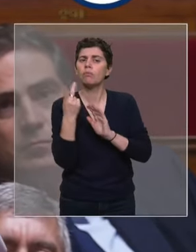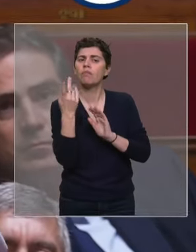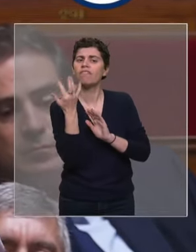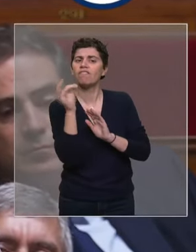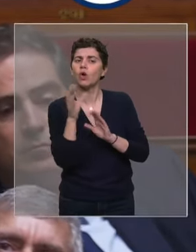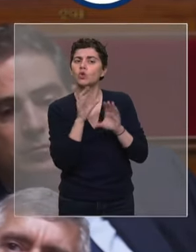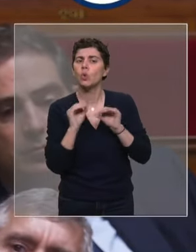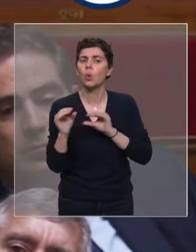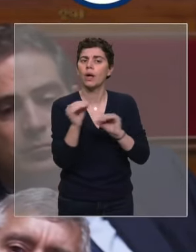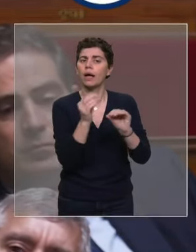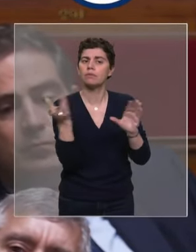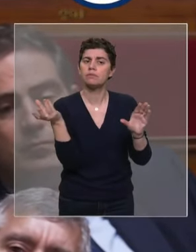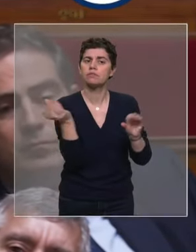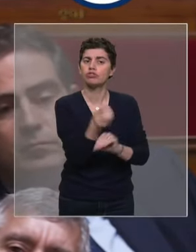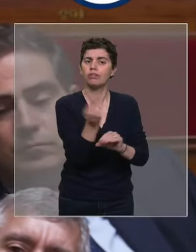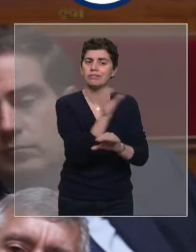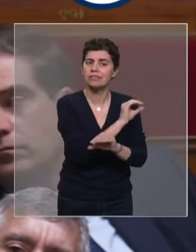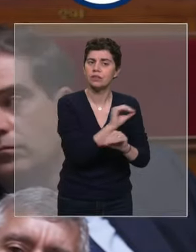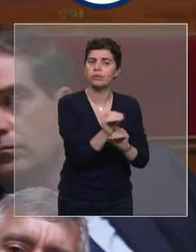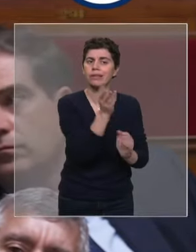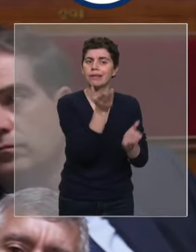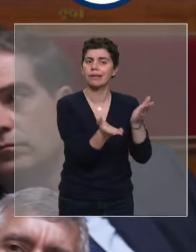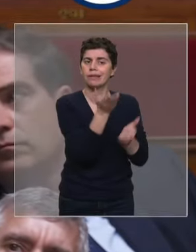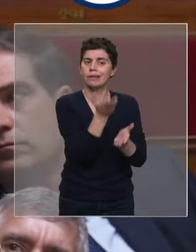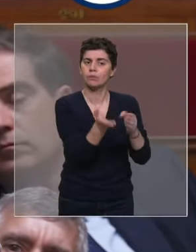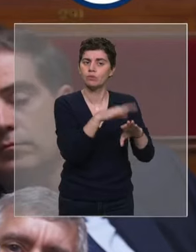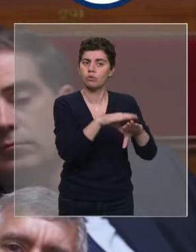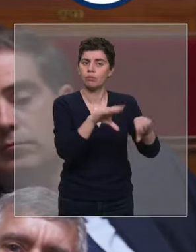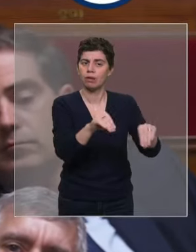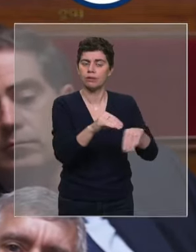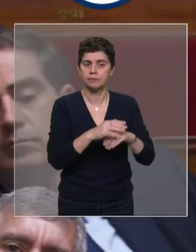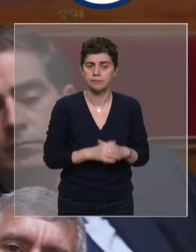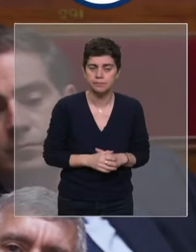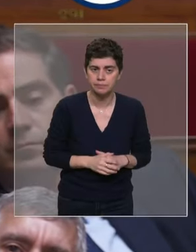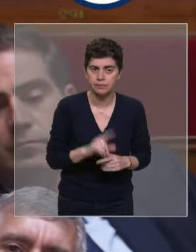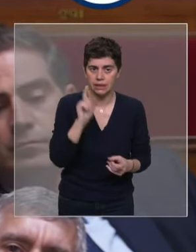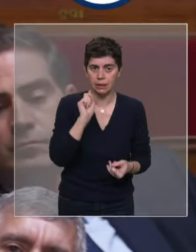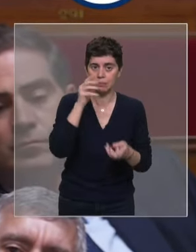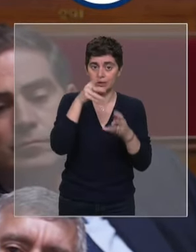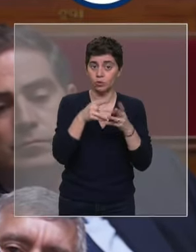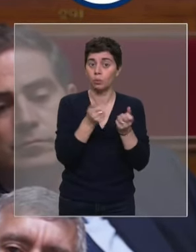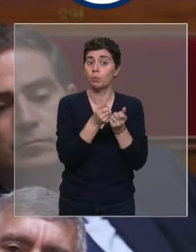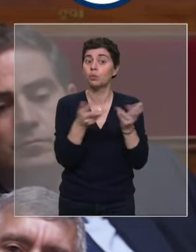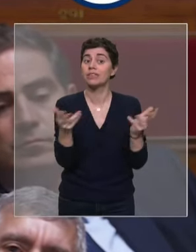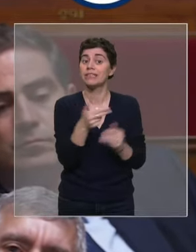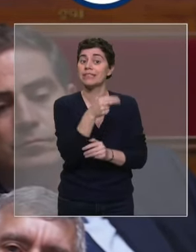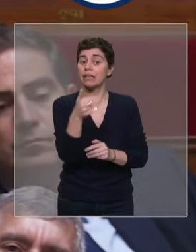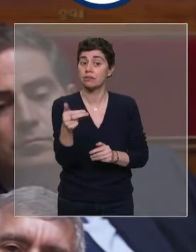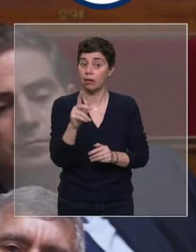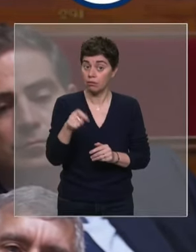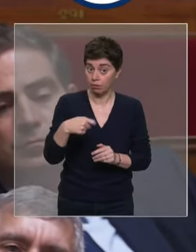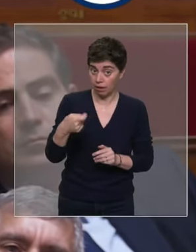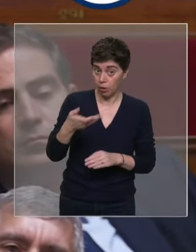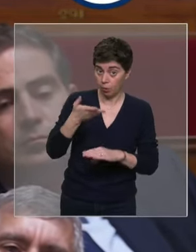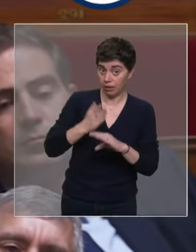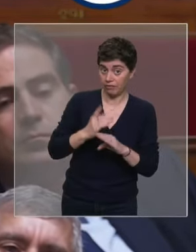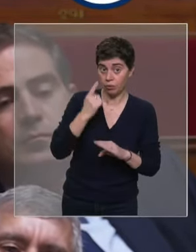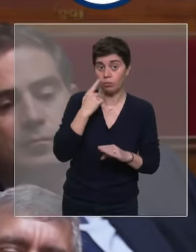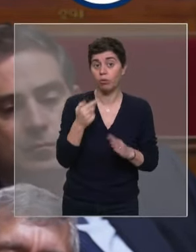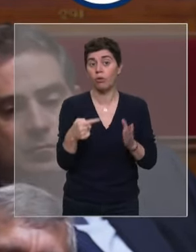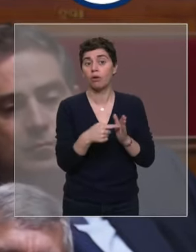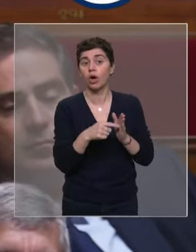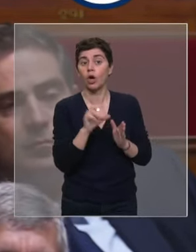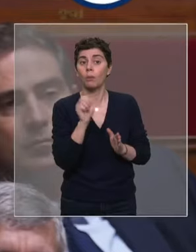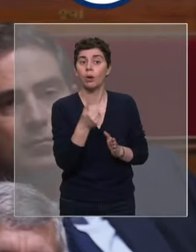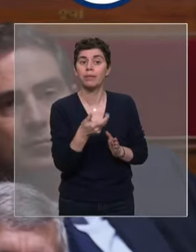entend jouer pour rétablir la sécurité et la stabilité en Haïti, et notamment dans le cadre de la mission multinationale qui était initialement prévue pour le premier